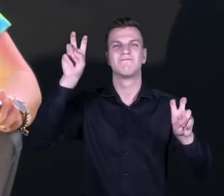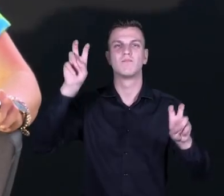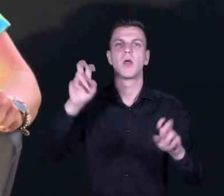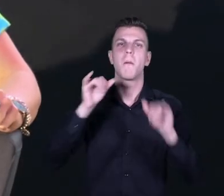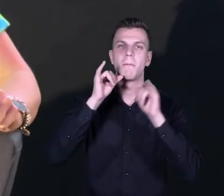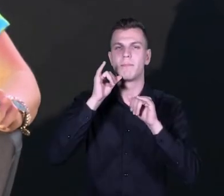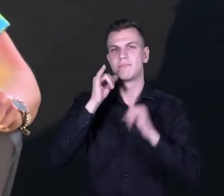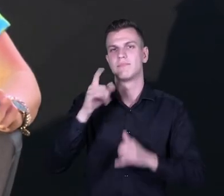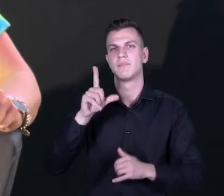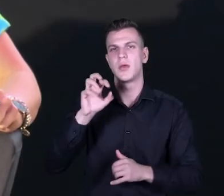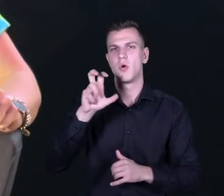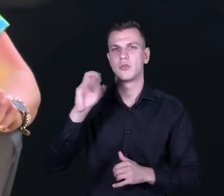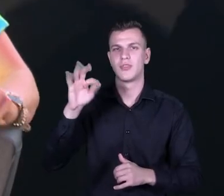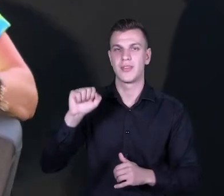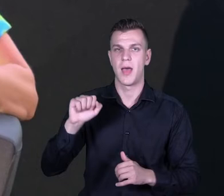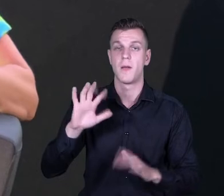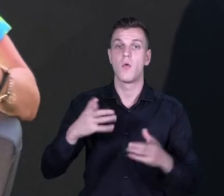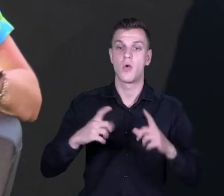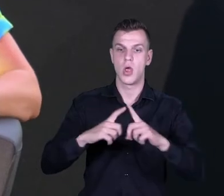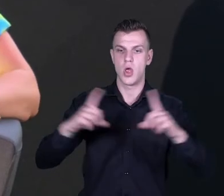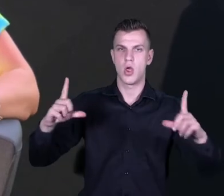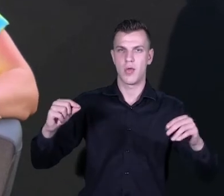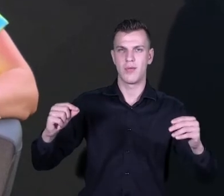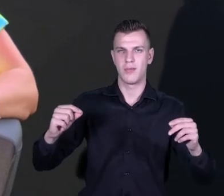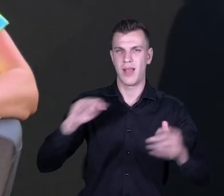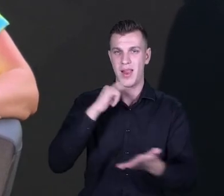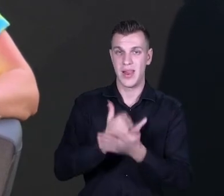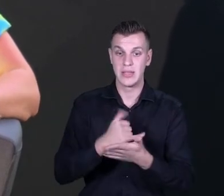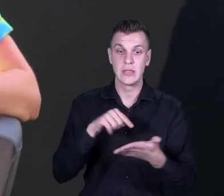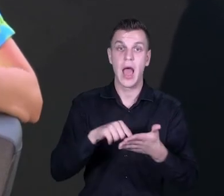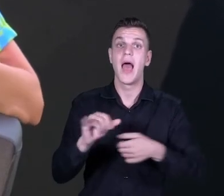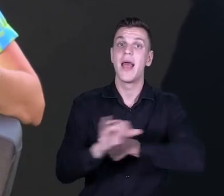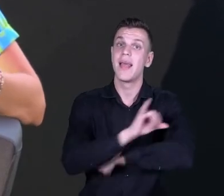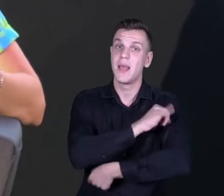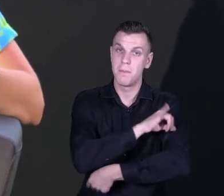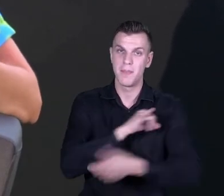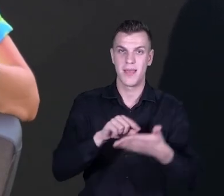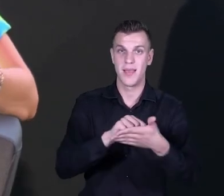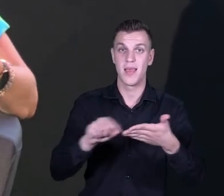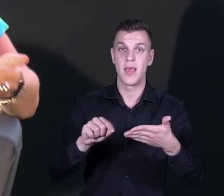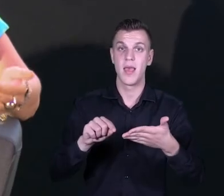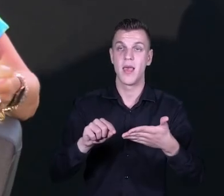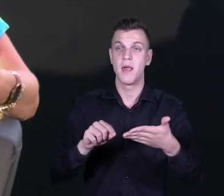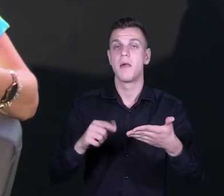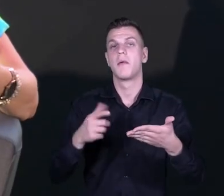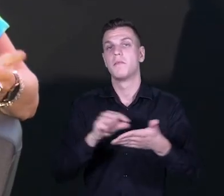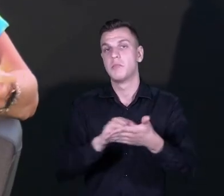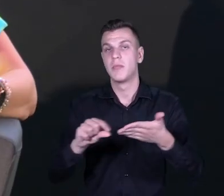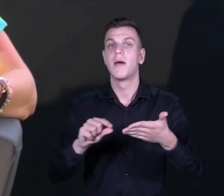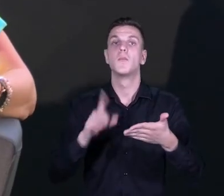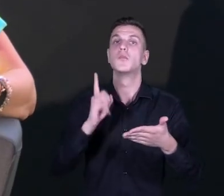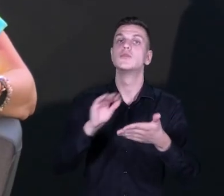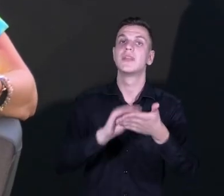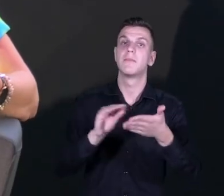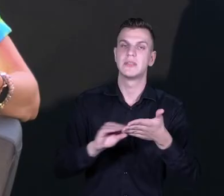gdzie uczniowie mieli przed sobą koperty z imionami i wystarczyło, że na karteczce koleżanka, kolega